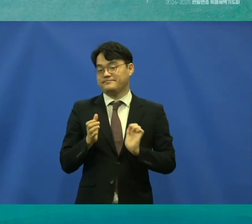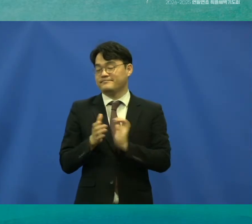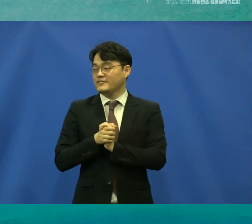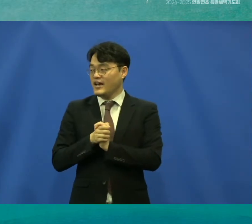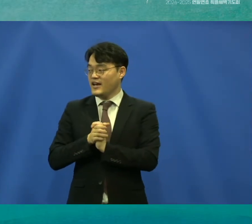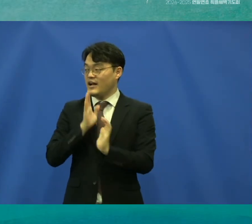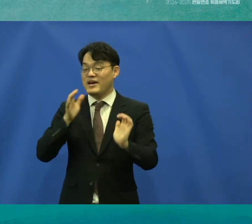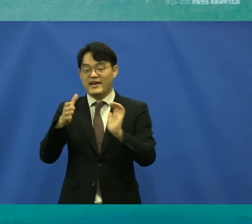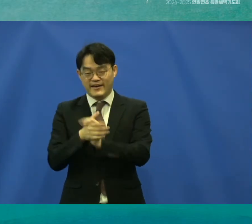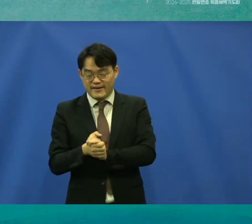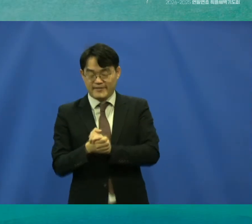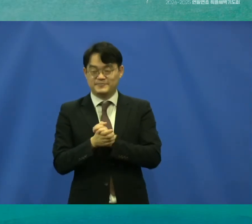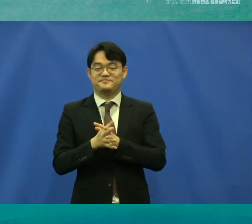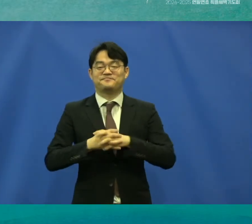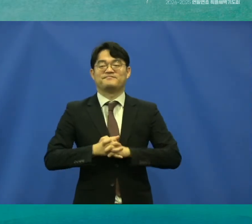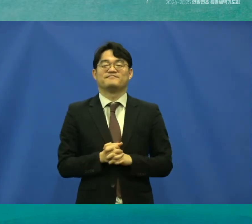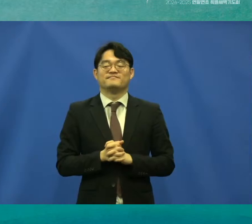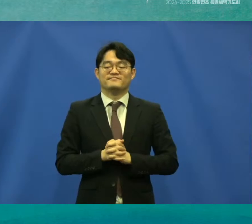아멘.